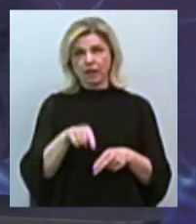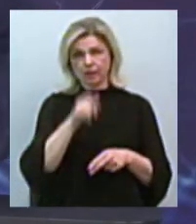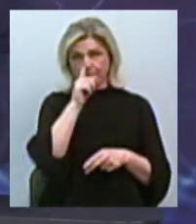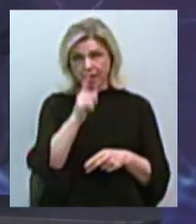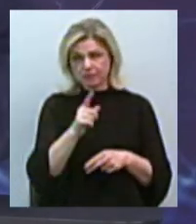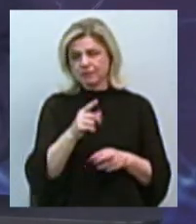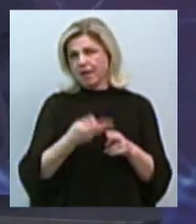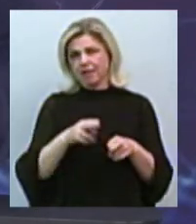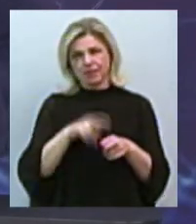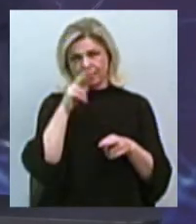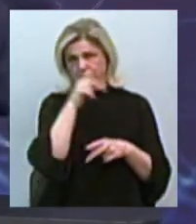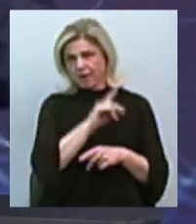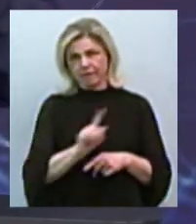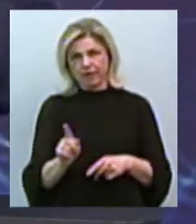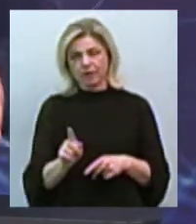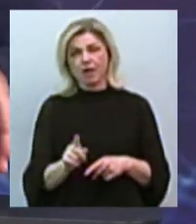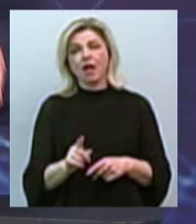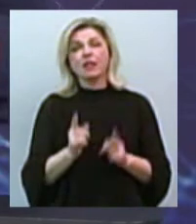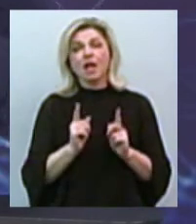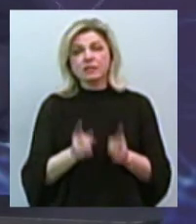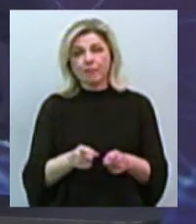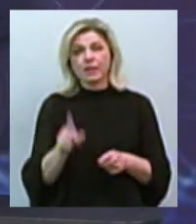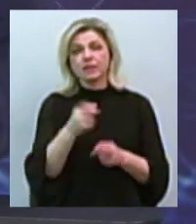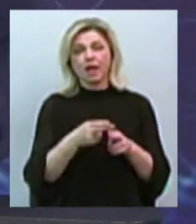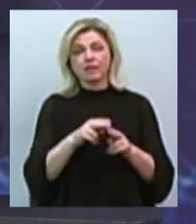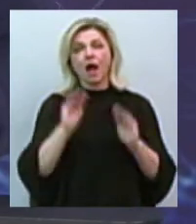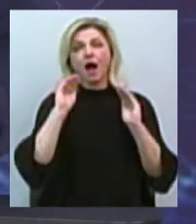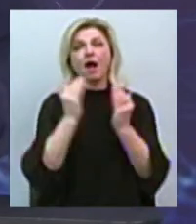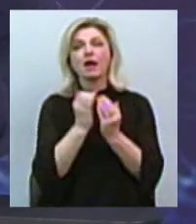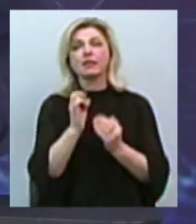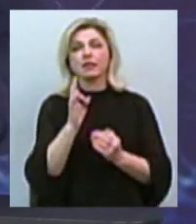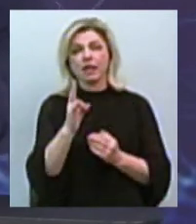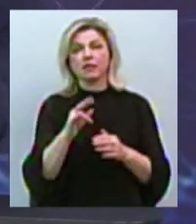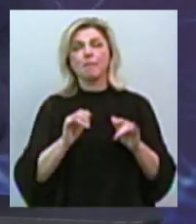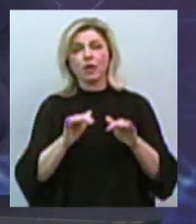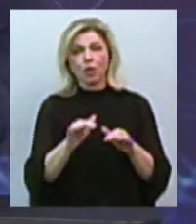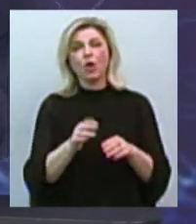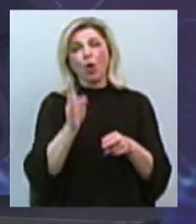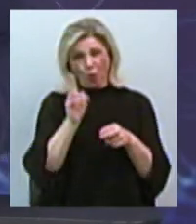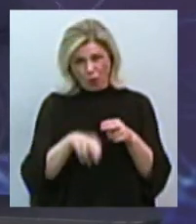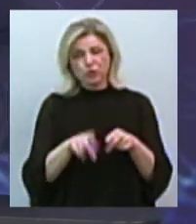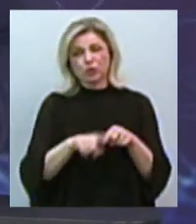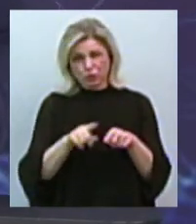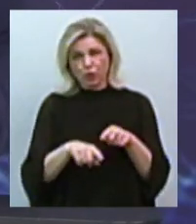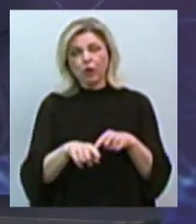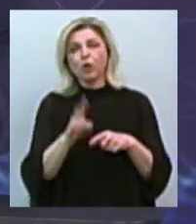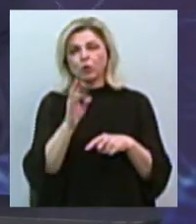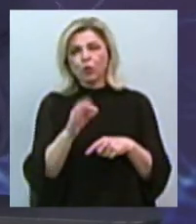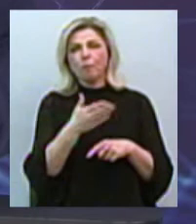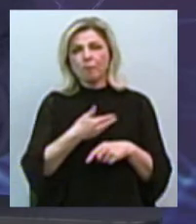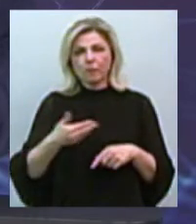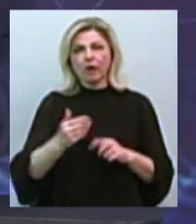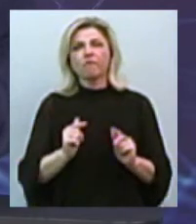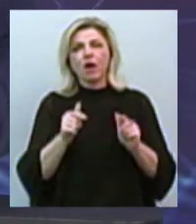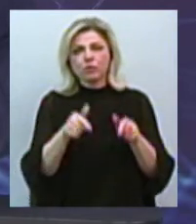это неправильно, потому что на самом-то деле за этими карантинными мероприятиями, которые рано или поздно закончатся, мы войдем в